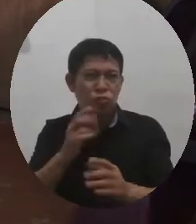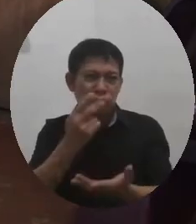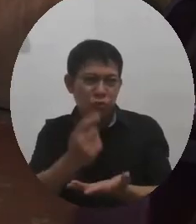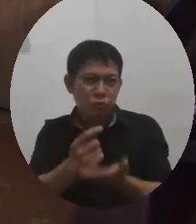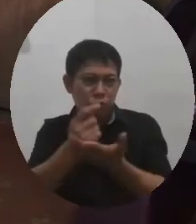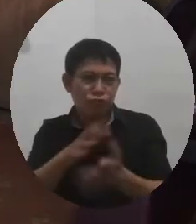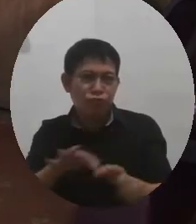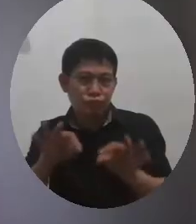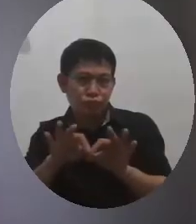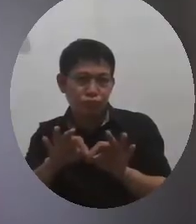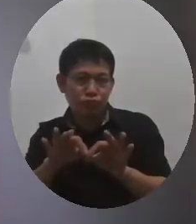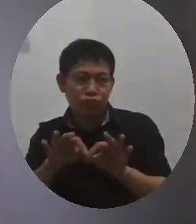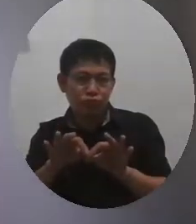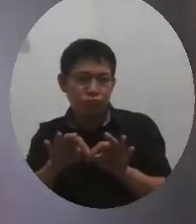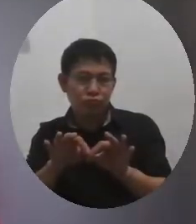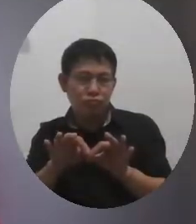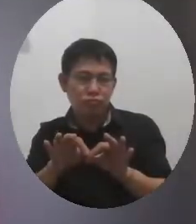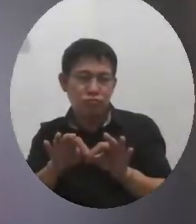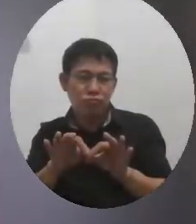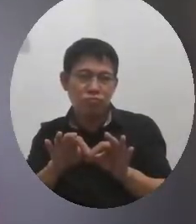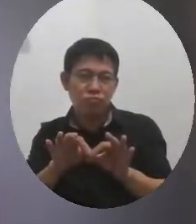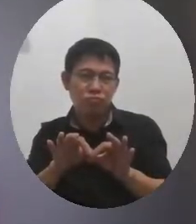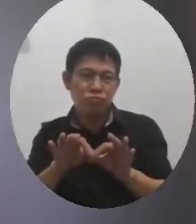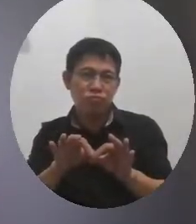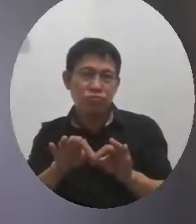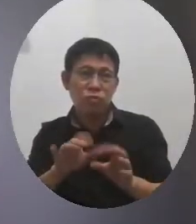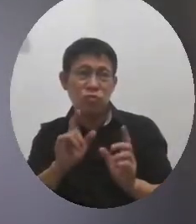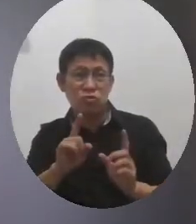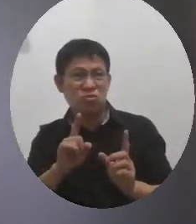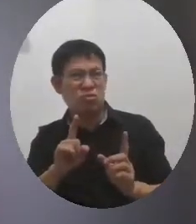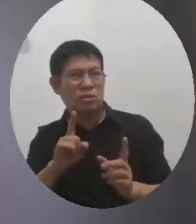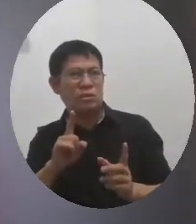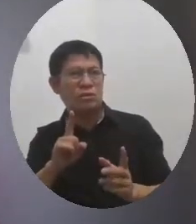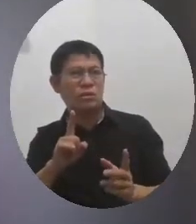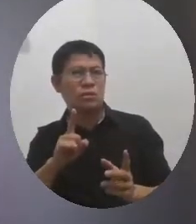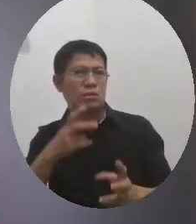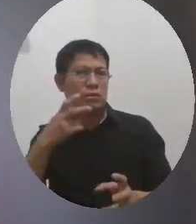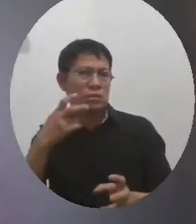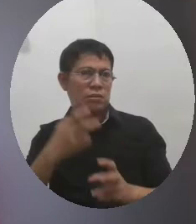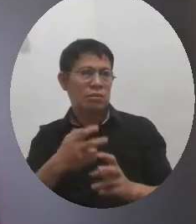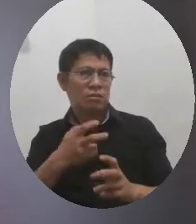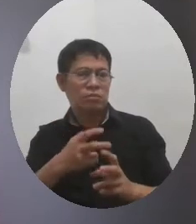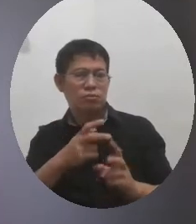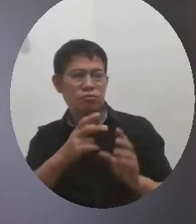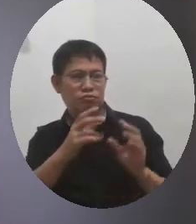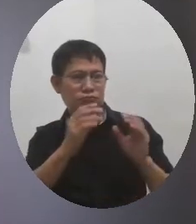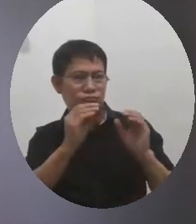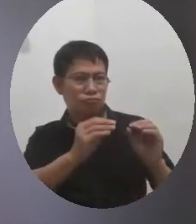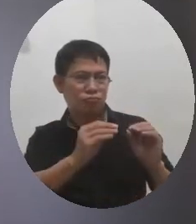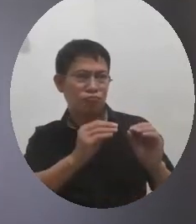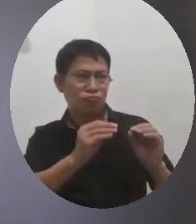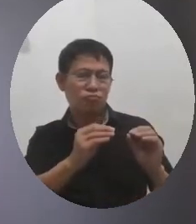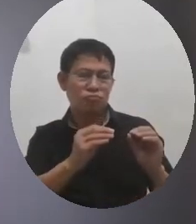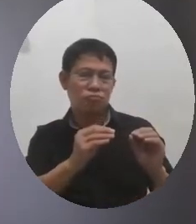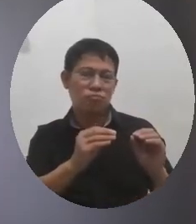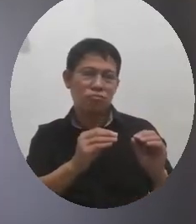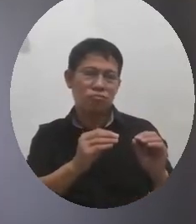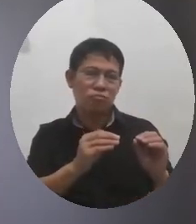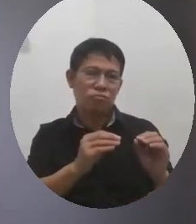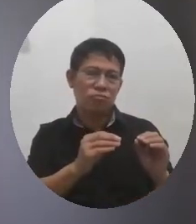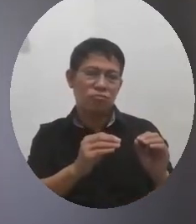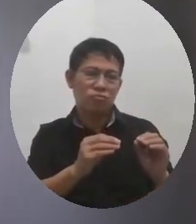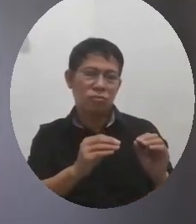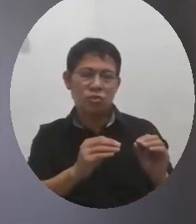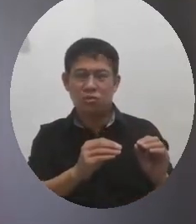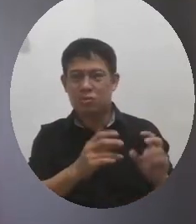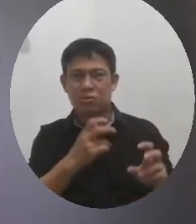may autism. Eh, napakahirap din tutukan dahil sa occupational and speech therapy, katulad ng para